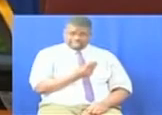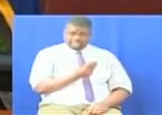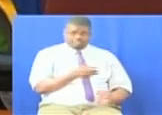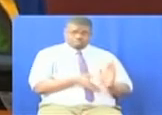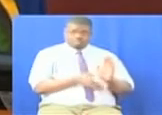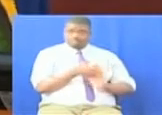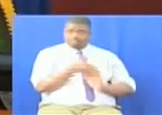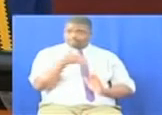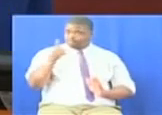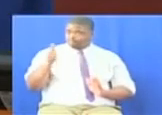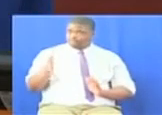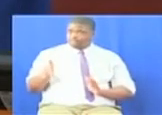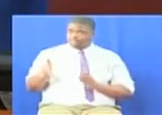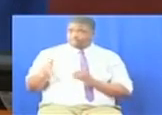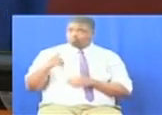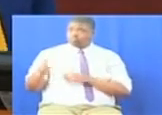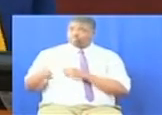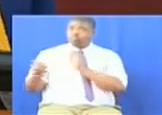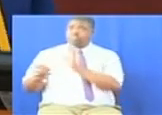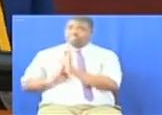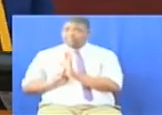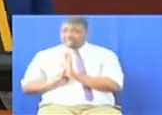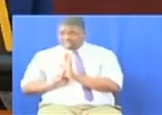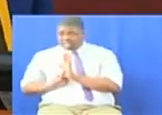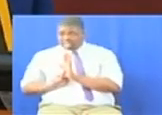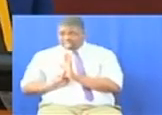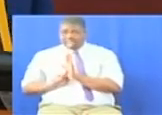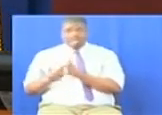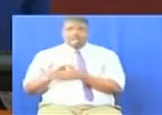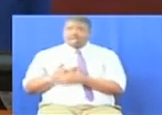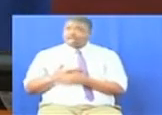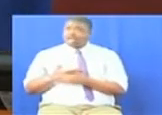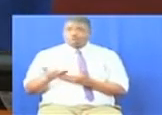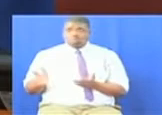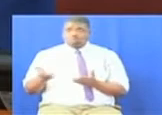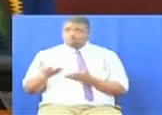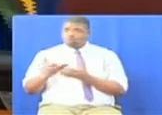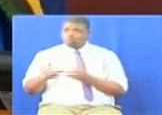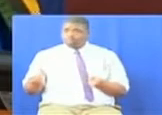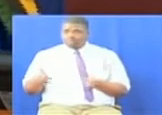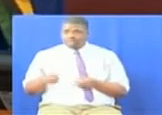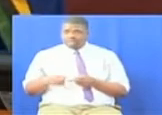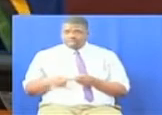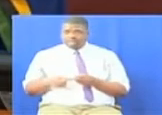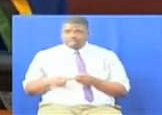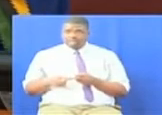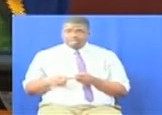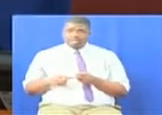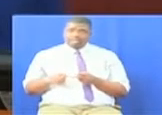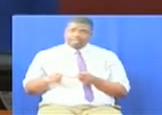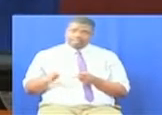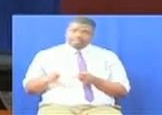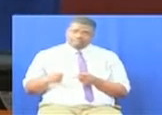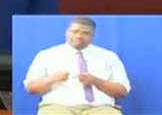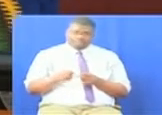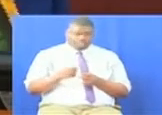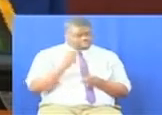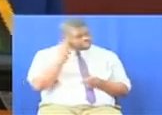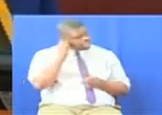mpaka sasa tuko mwezi wa 6. Hakuna aliyepoteza sikio, hakuna aliyepoteza